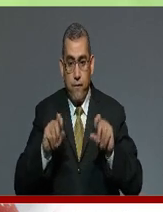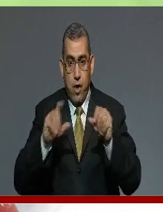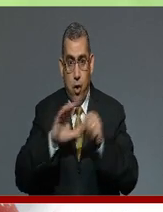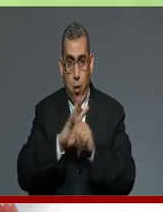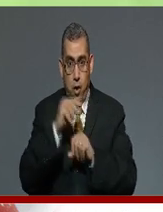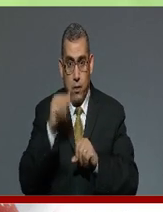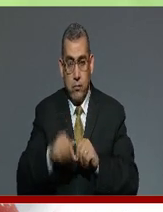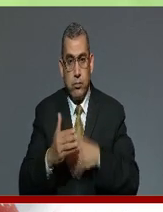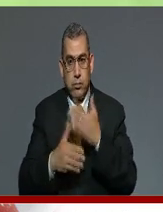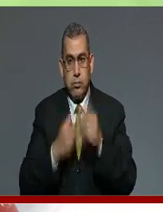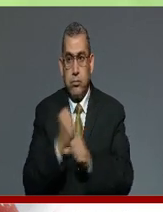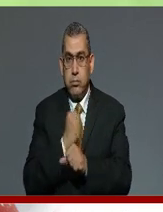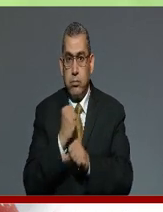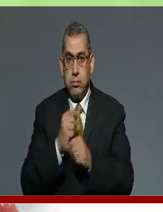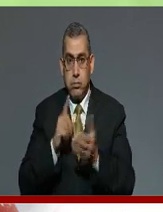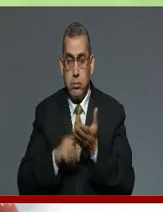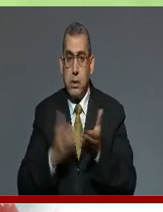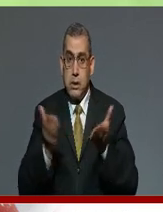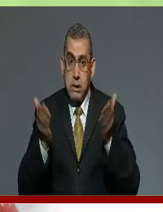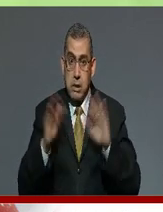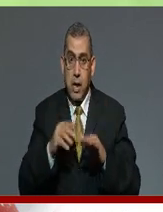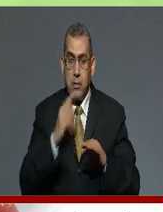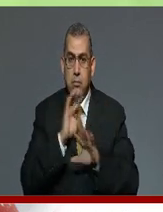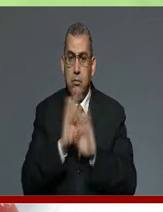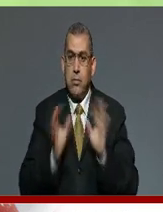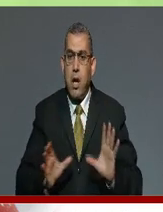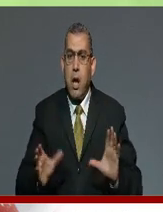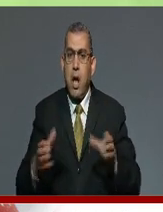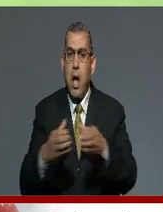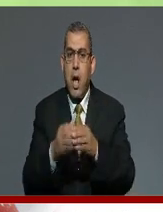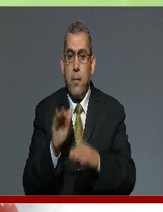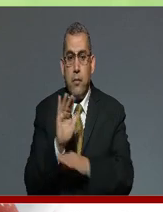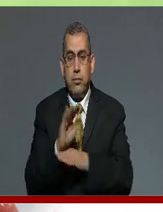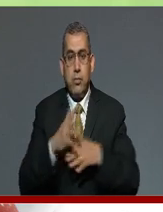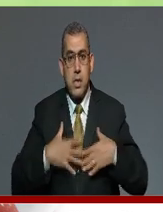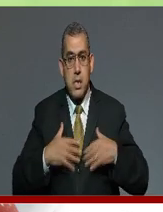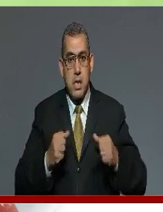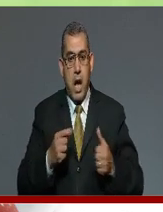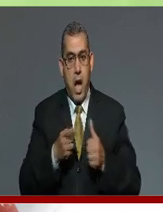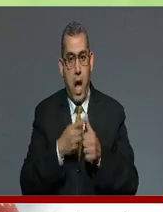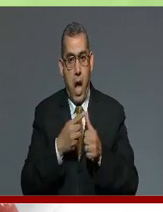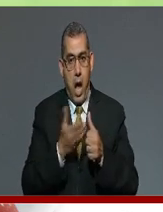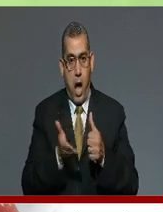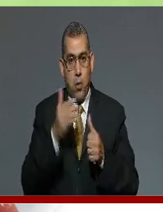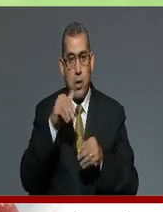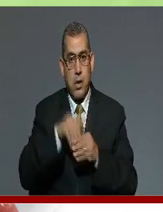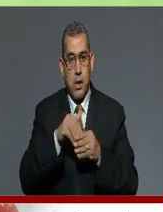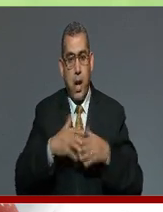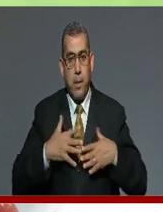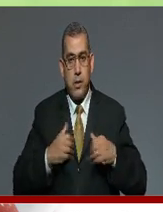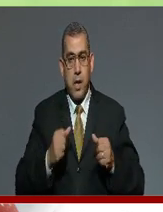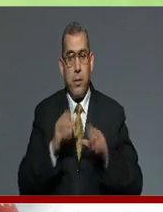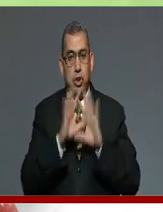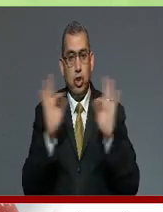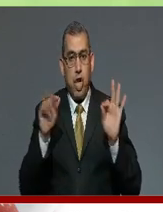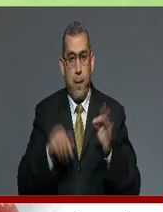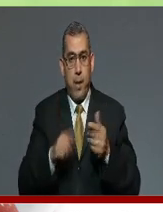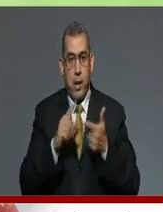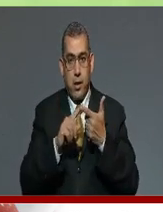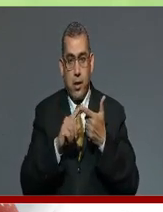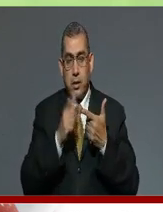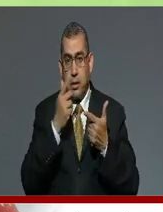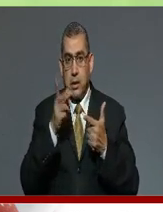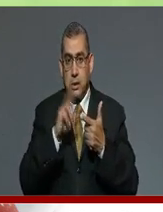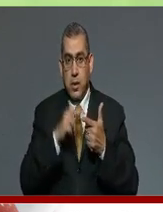تعملنا بها معها فسوف نرى انها تجمع الرعايه الصحيه الاوليه التامين الصحي الشامل بالاضافه